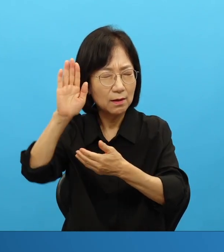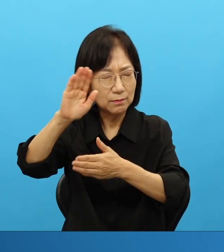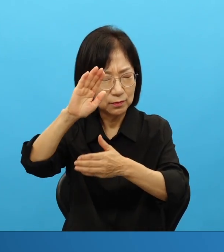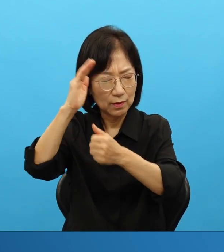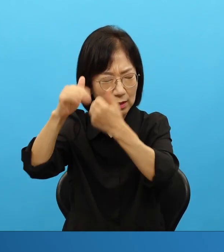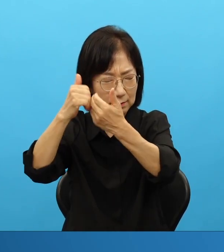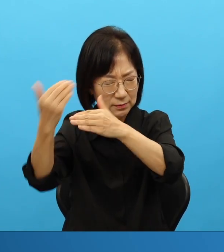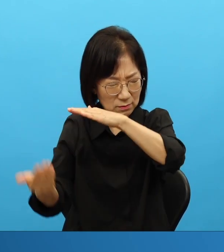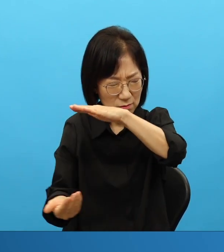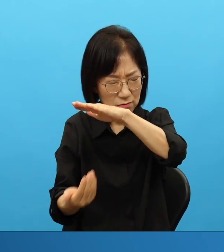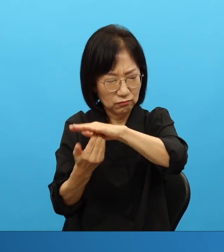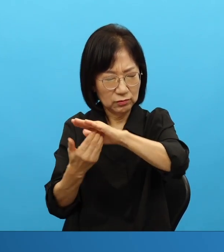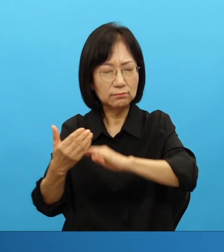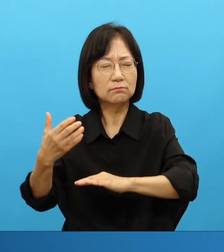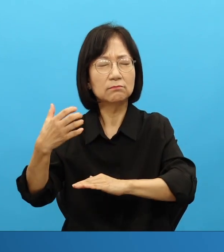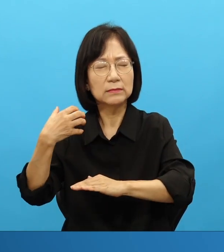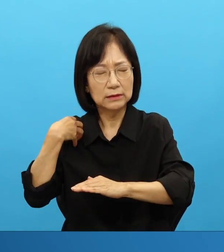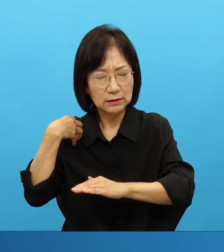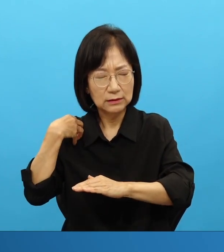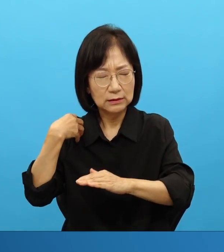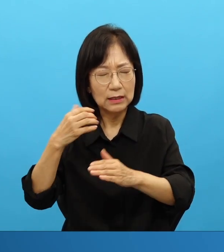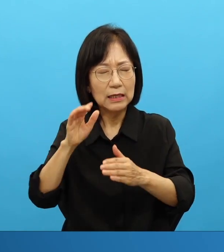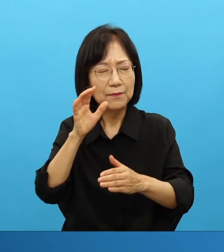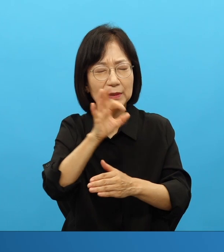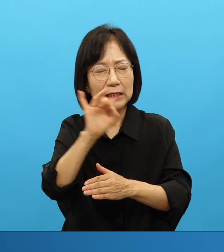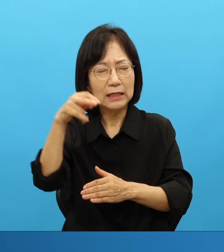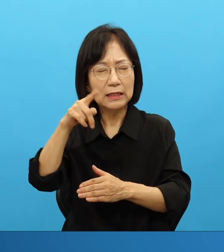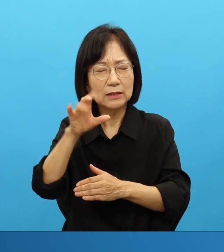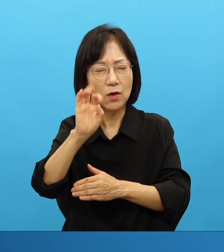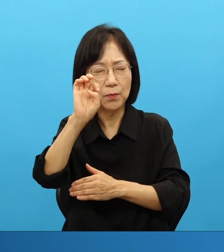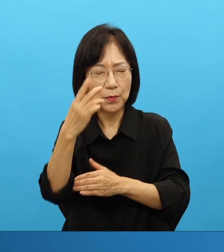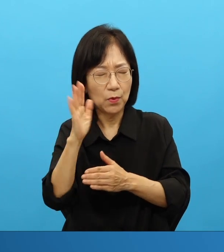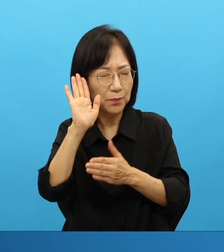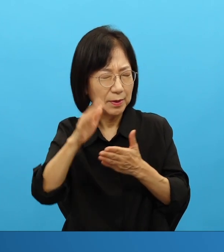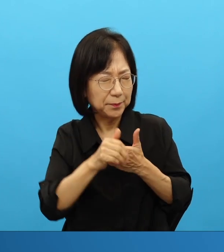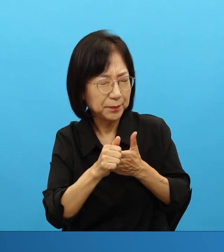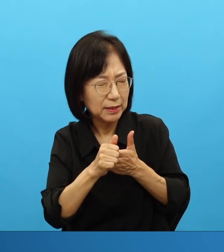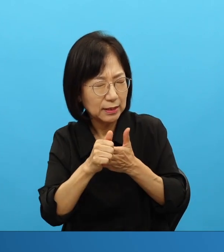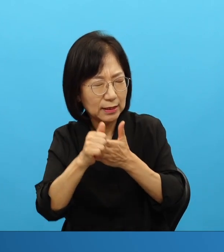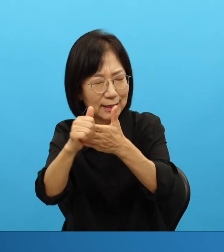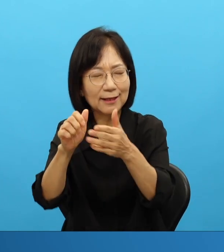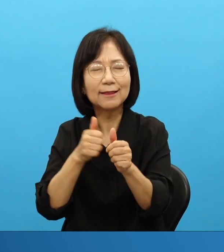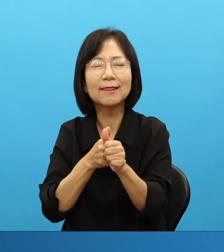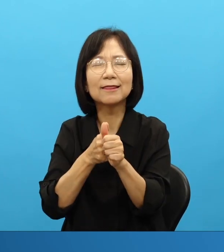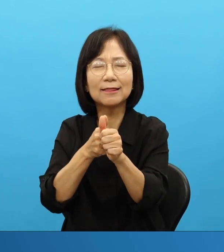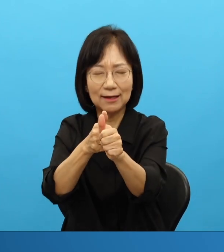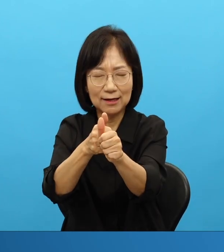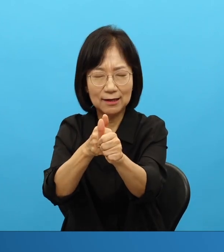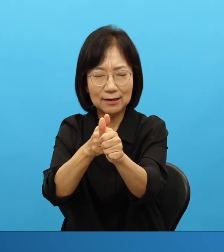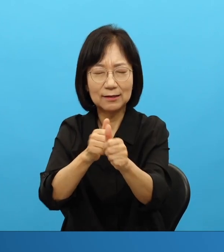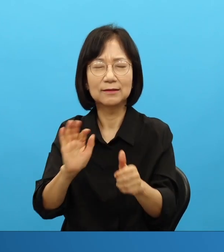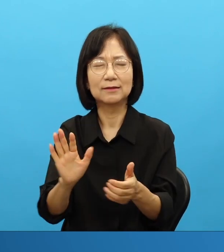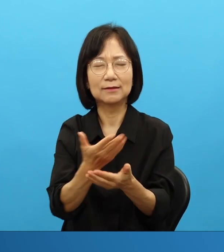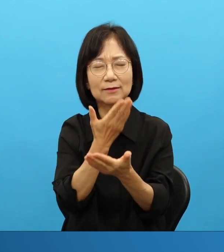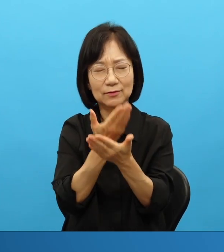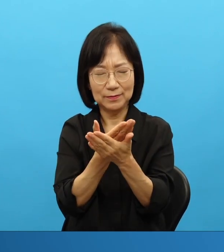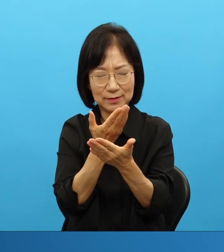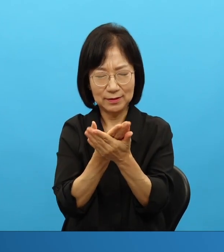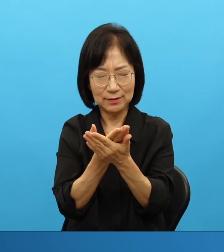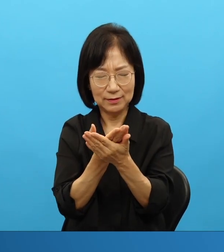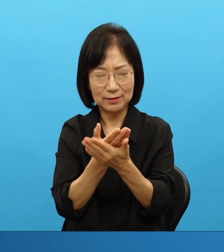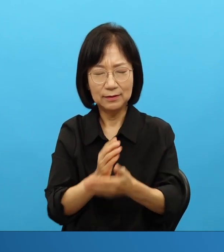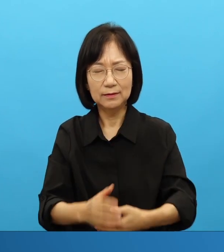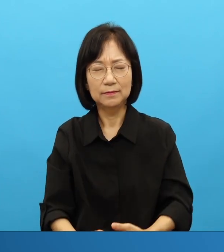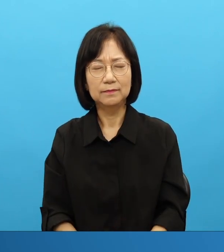나아가게 하옵소서. Please lead us to pray, holding on to the power of the Holy Spirit who is with us. May your partisan be established in me, and may your guideposts be fulfilled through you